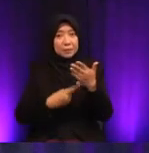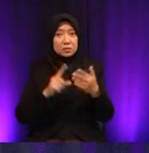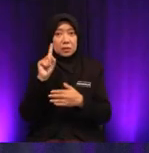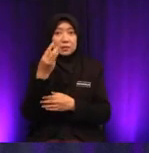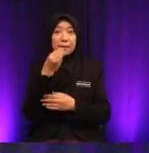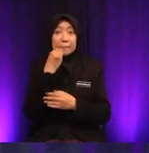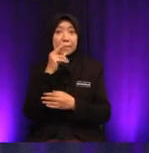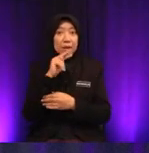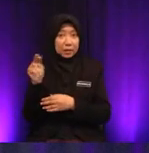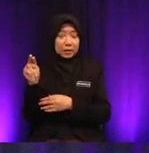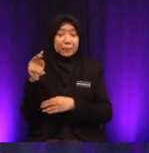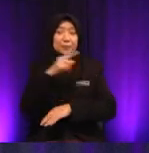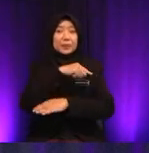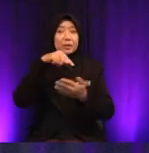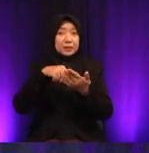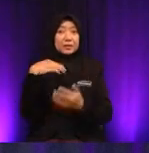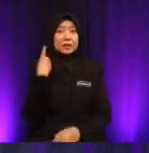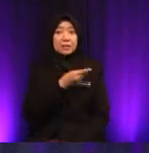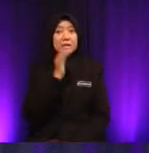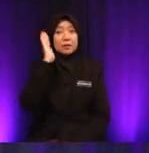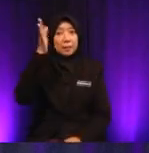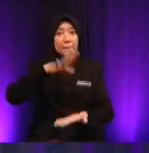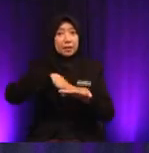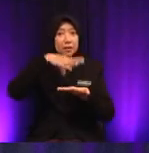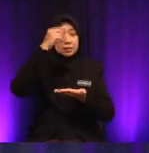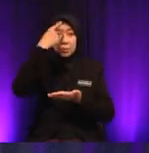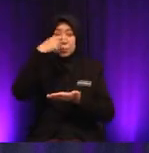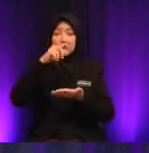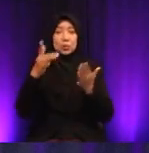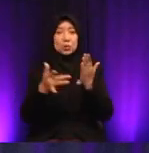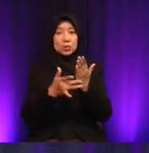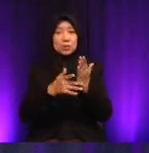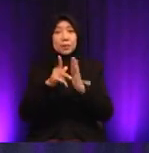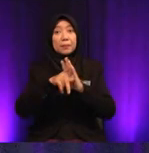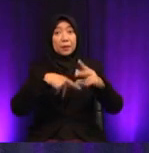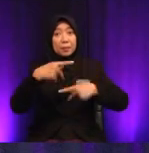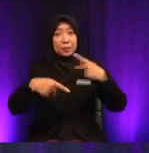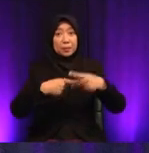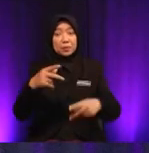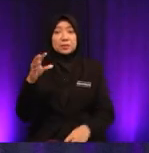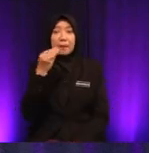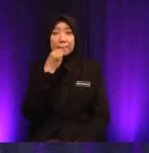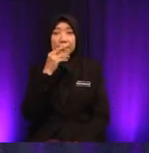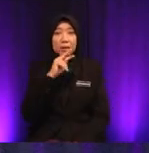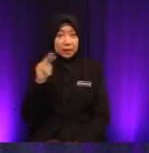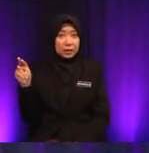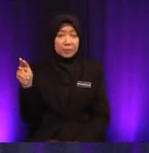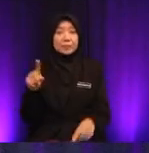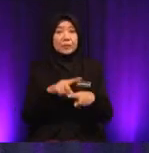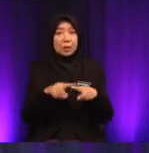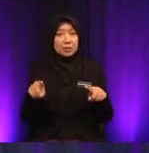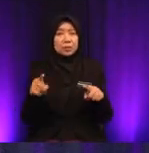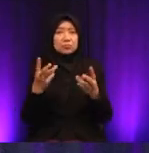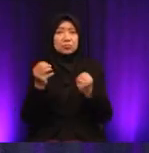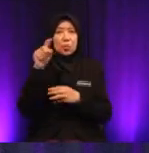Hari ini kita akan belajar bagi mata pelajaran teknologi pemrosesan makanan tapi kita nggak